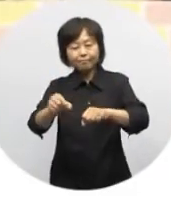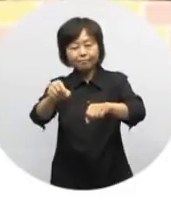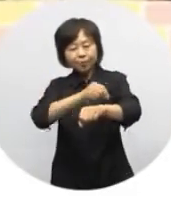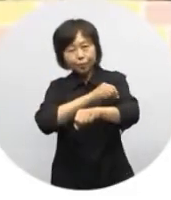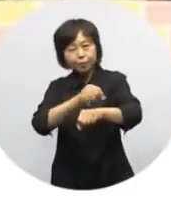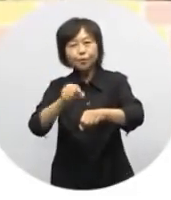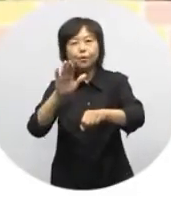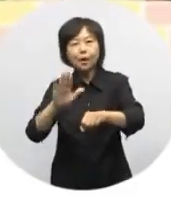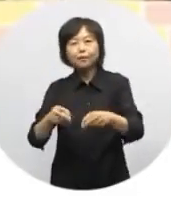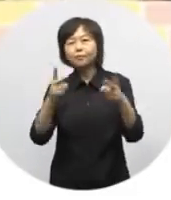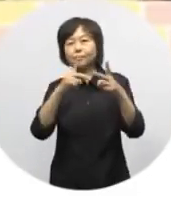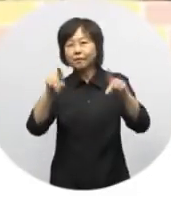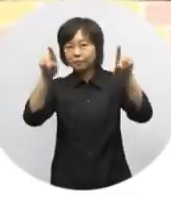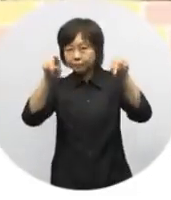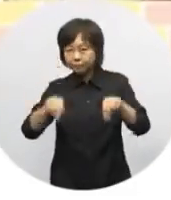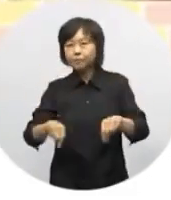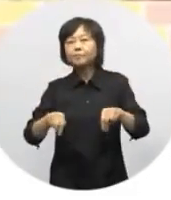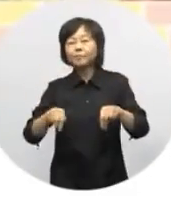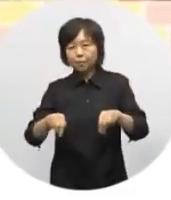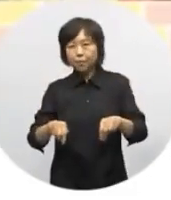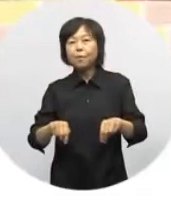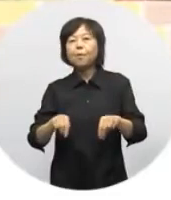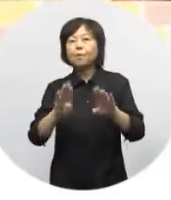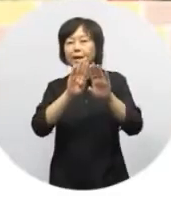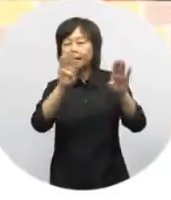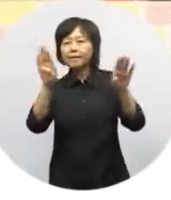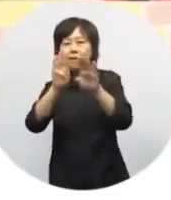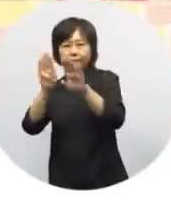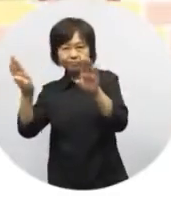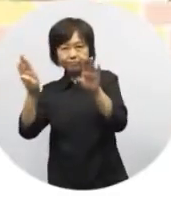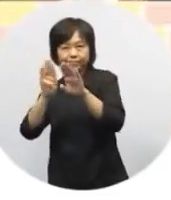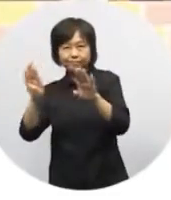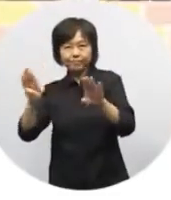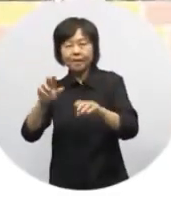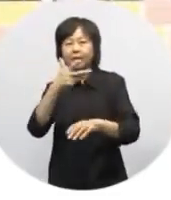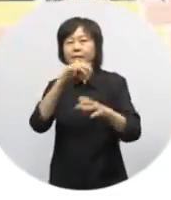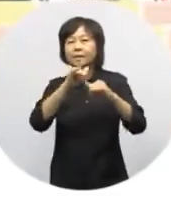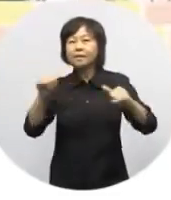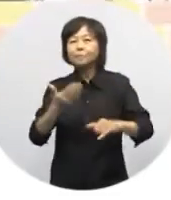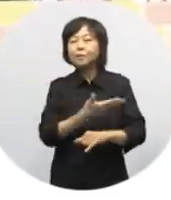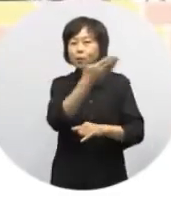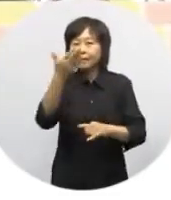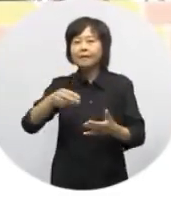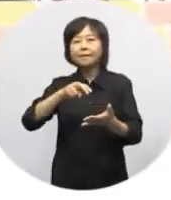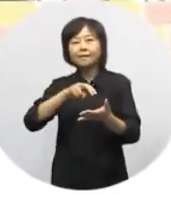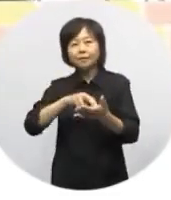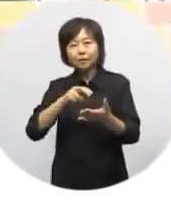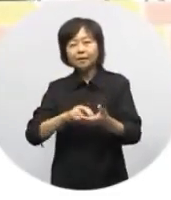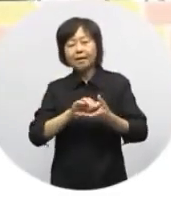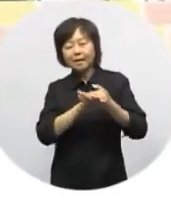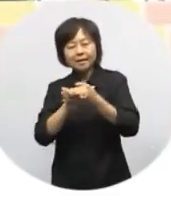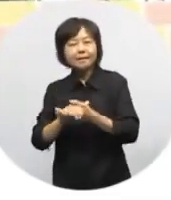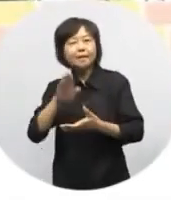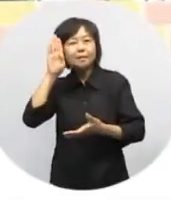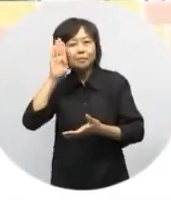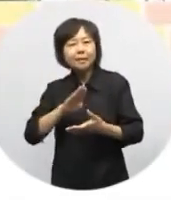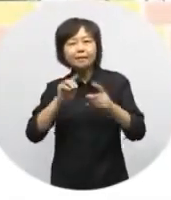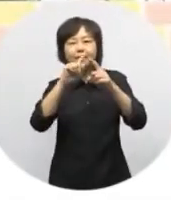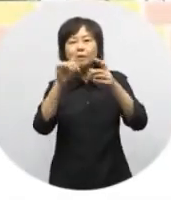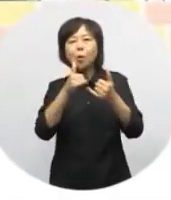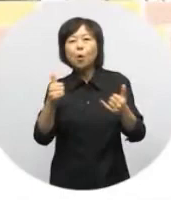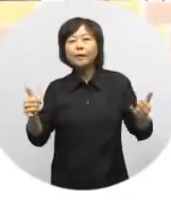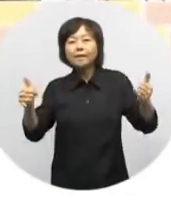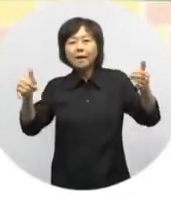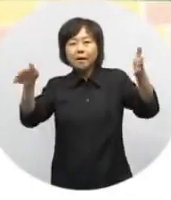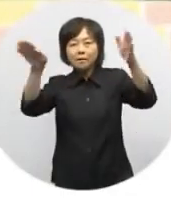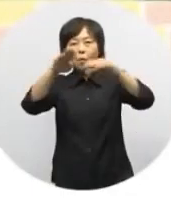を凝らしたさまざまな主催事業を開催。市民の皆さんにとって親しみやすい公民館を